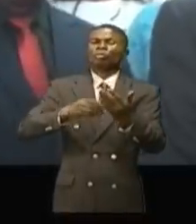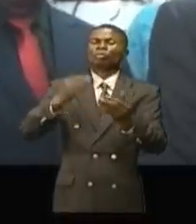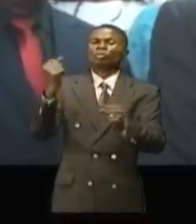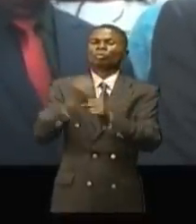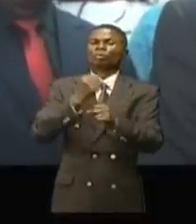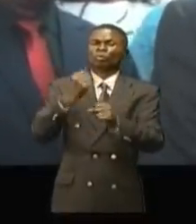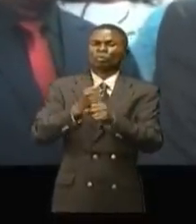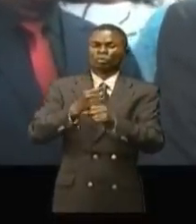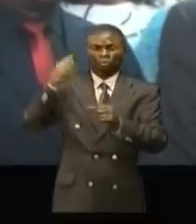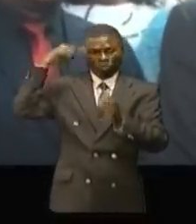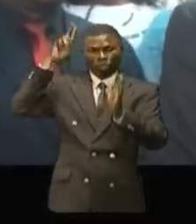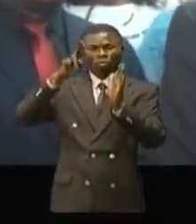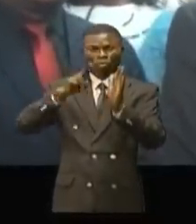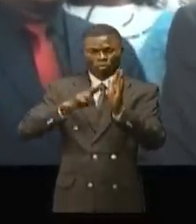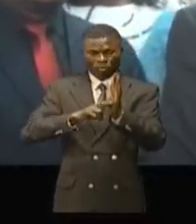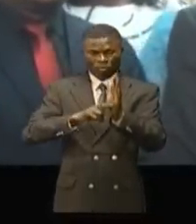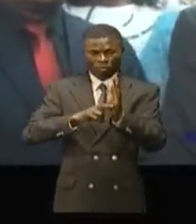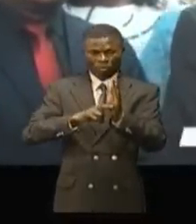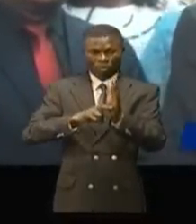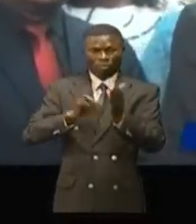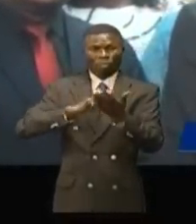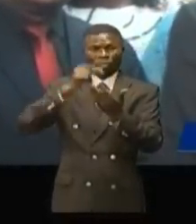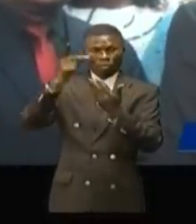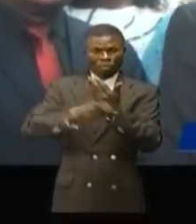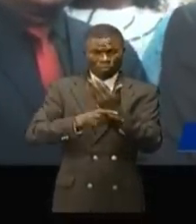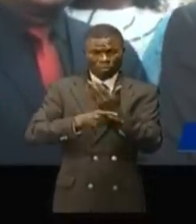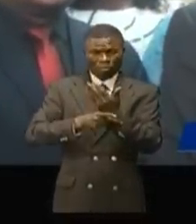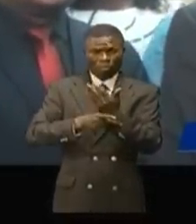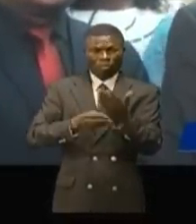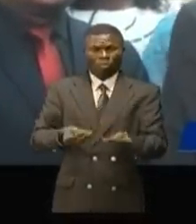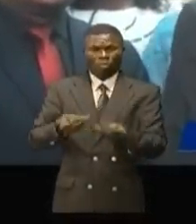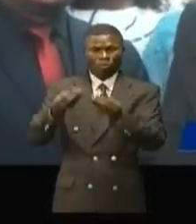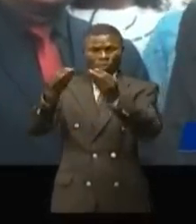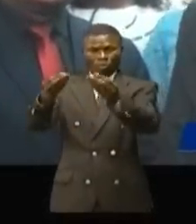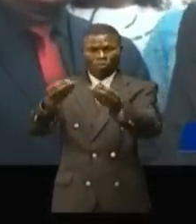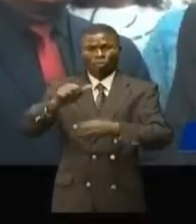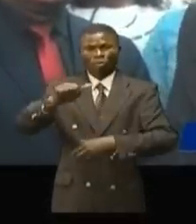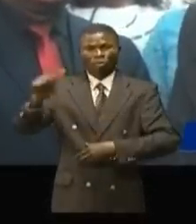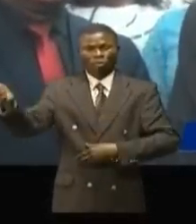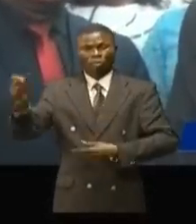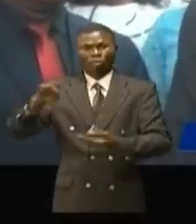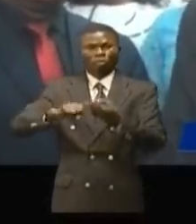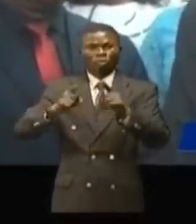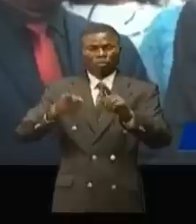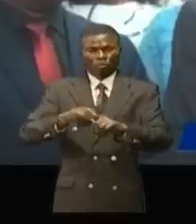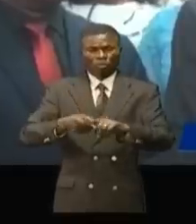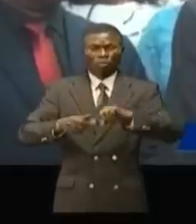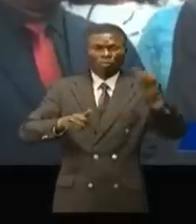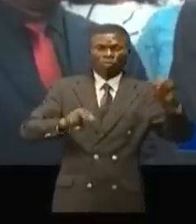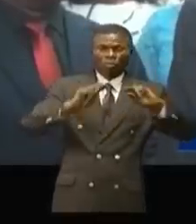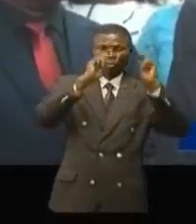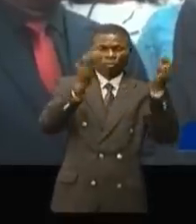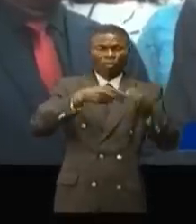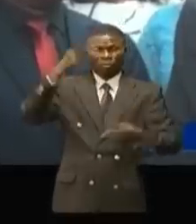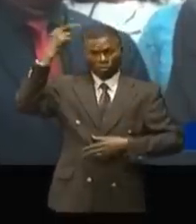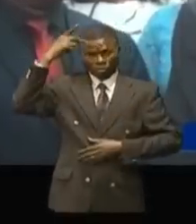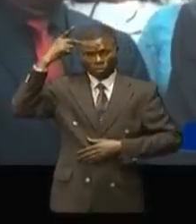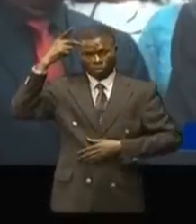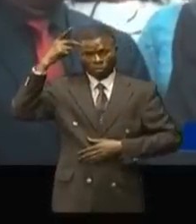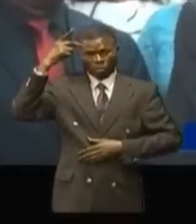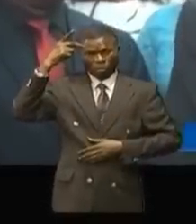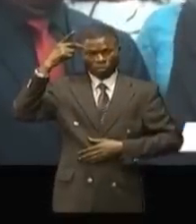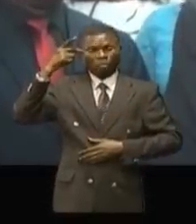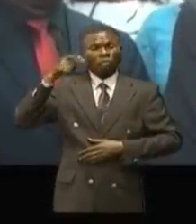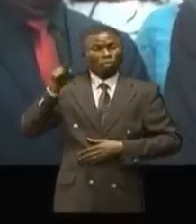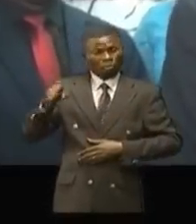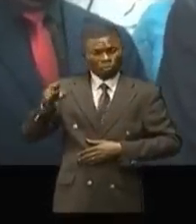gouvernemental, qui va être soumis aux autres collègues des autres regroupements, d'où